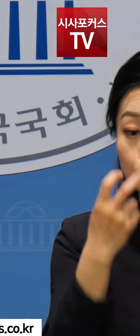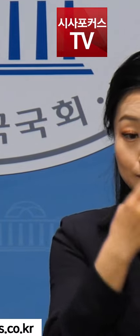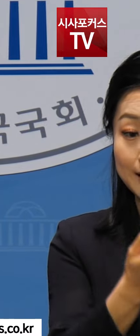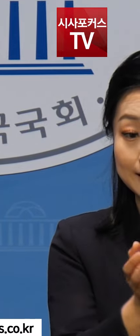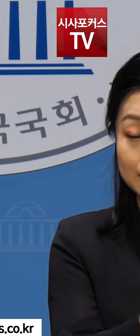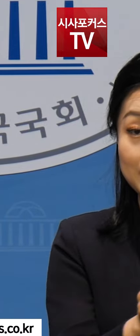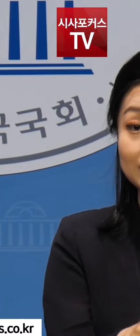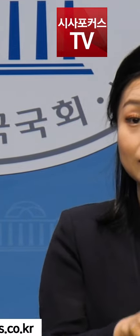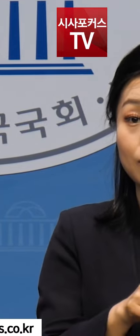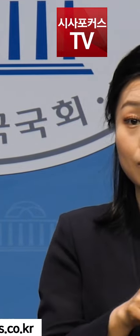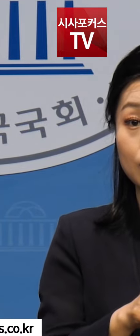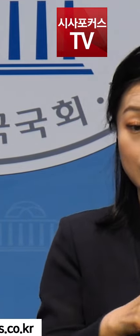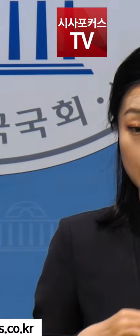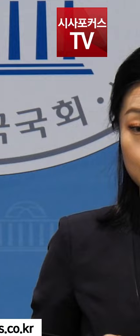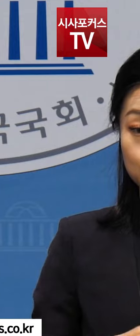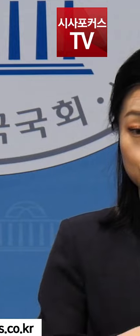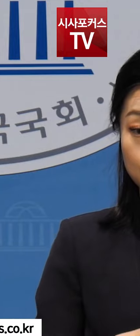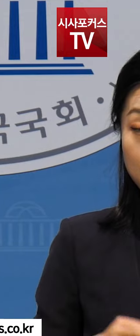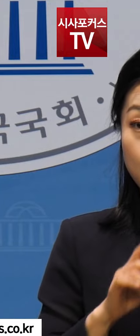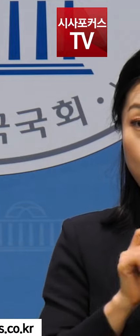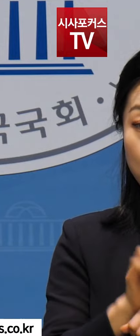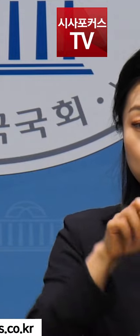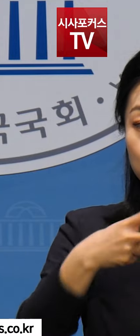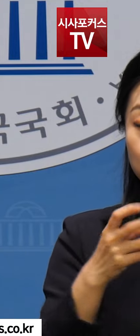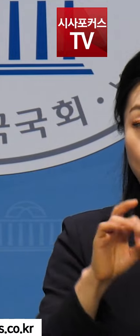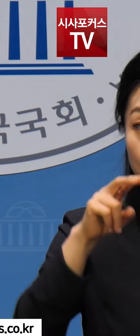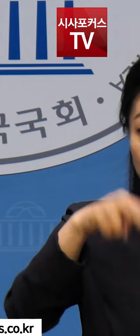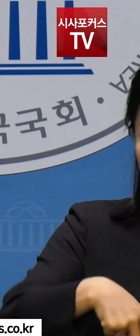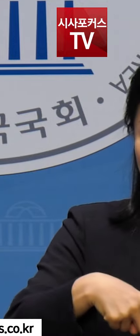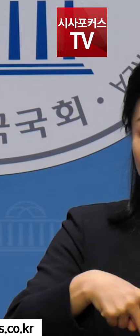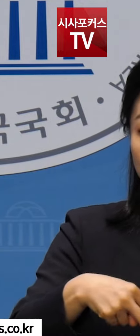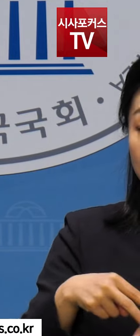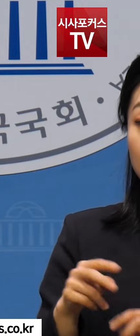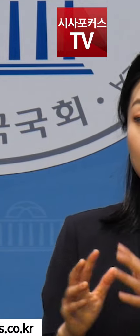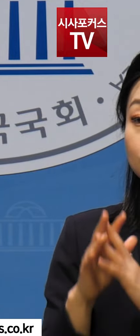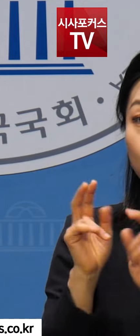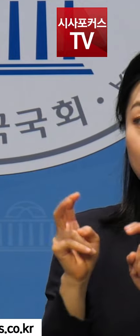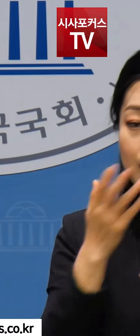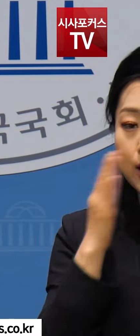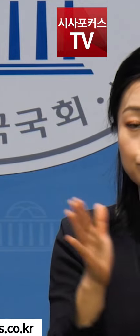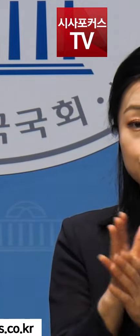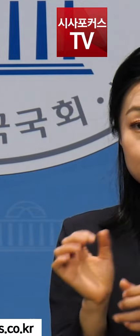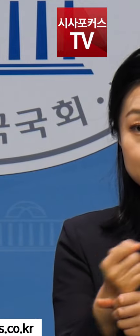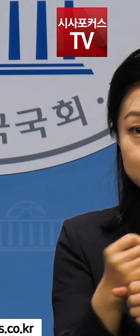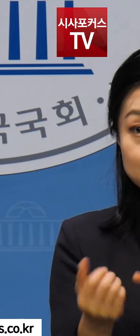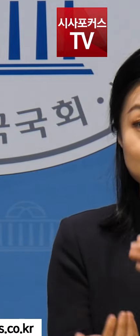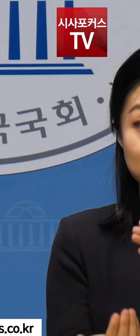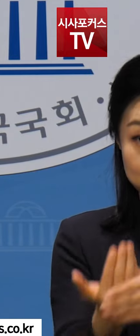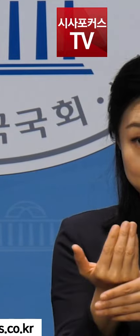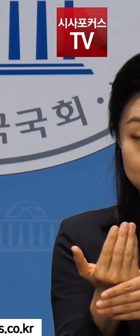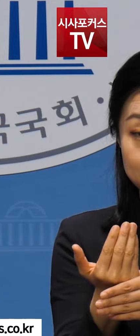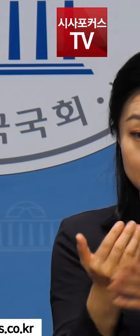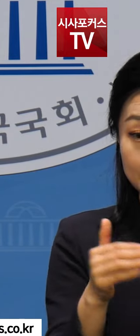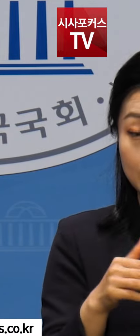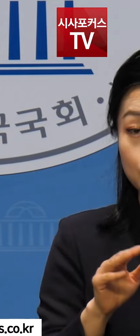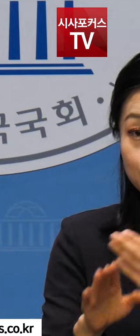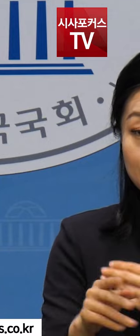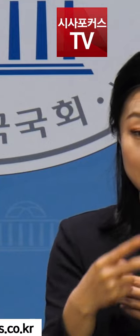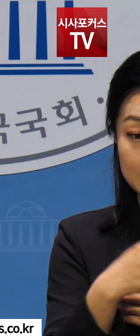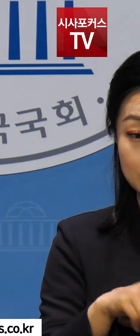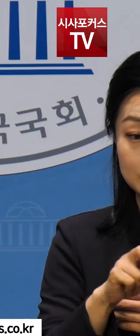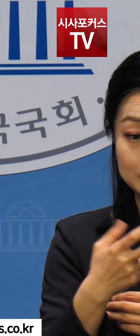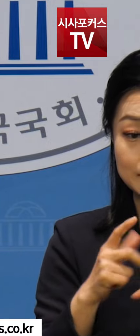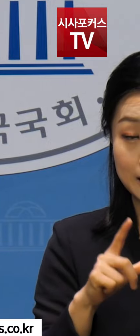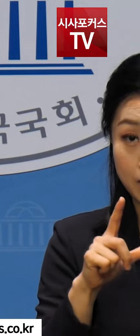의해 드러난 부패 공무원 유동규와 민간업자 간의 유착 혐의가 21대 대선 이후 2022년 7월